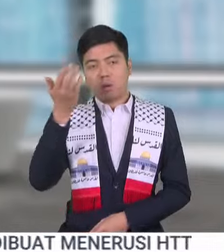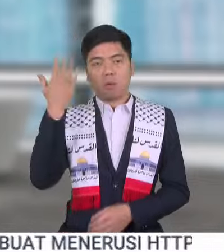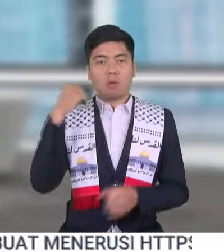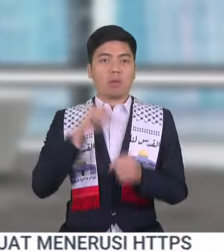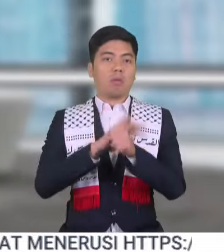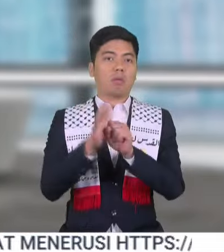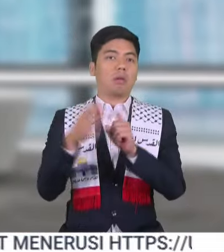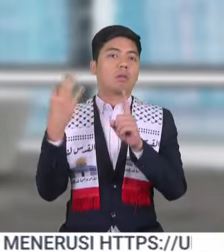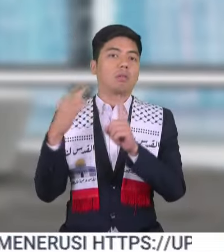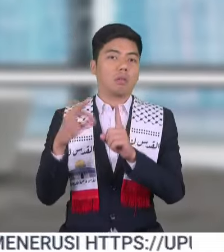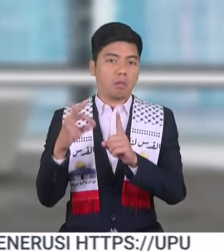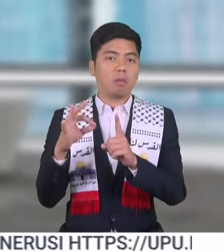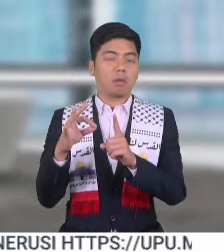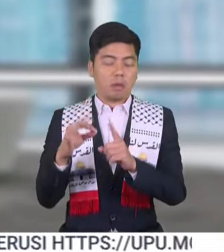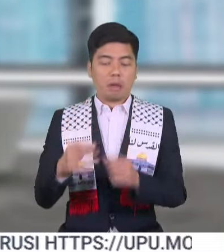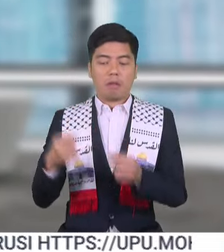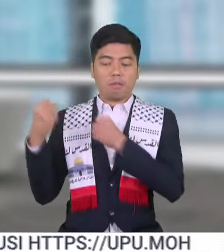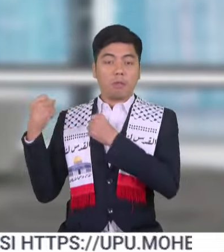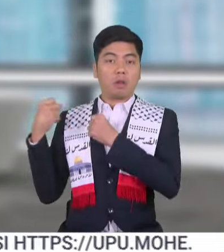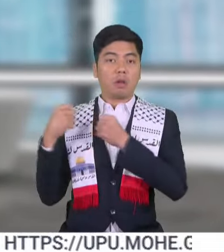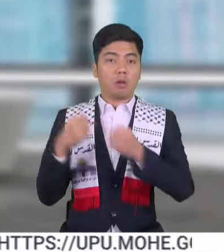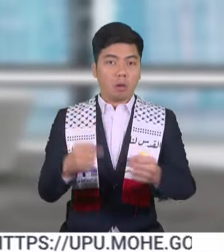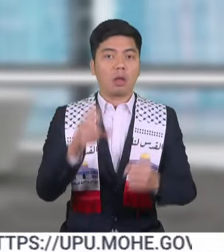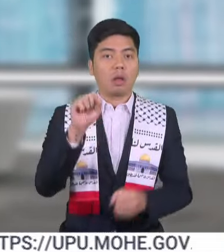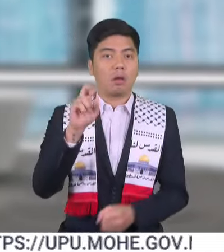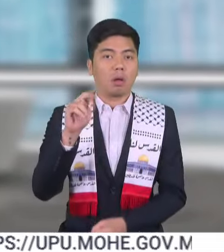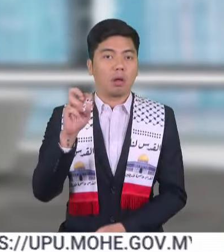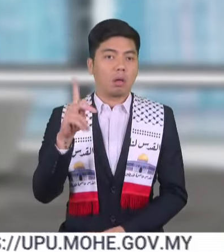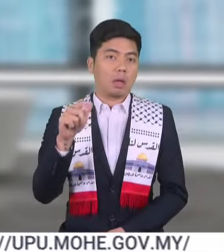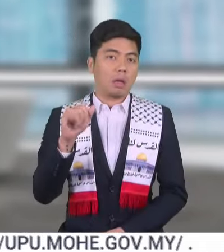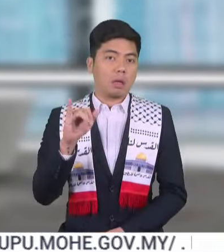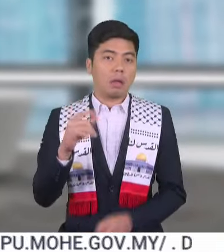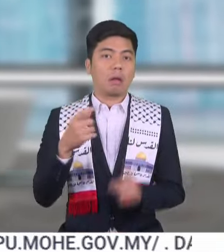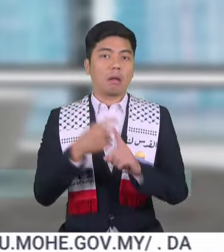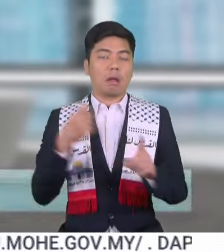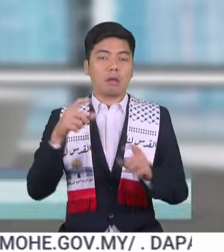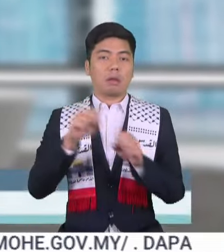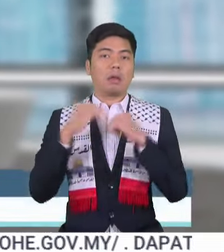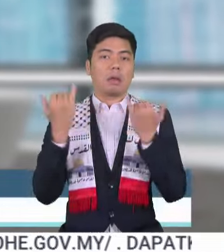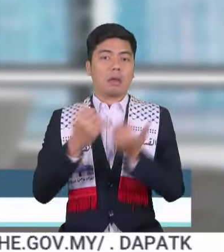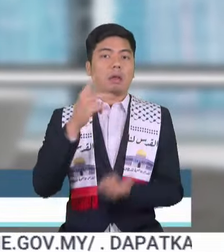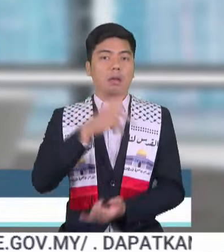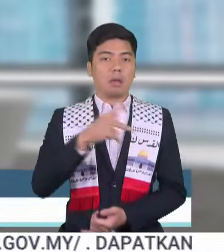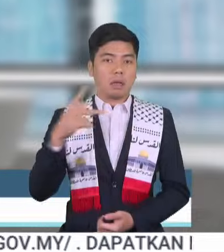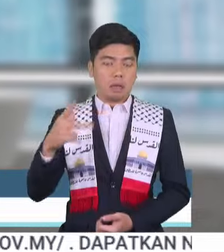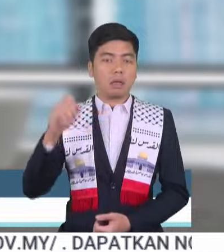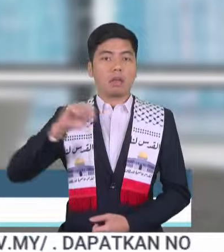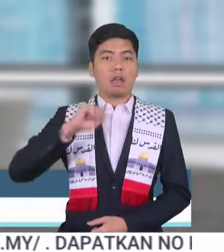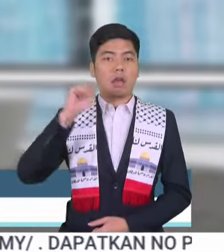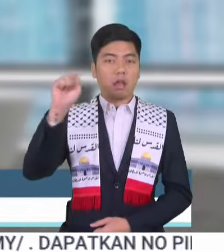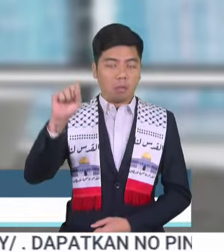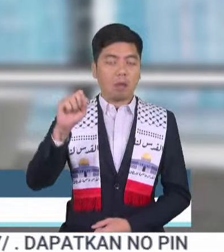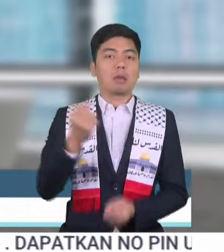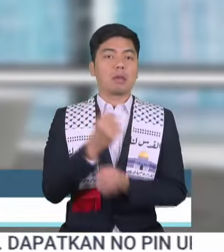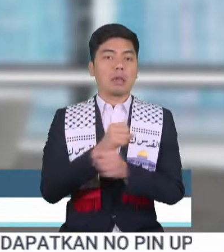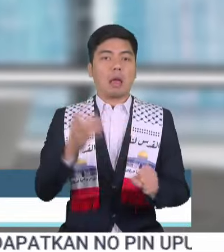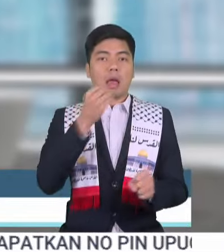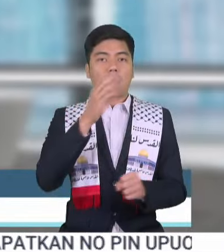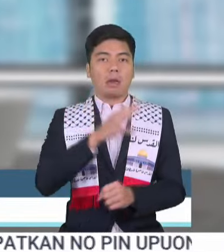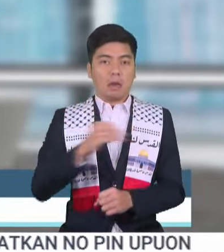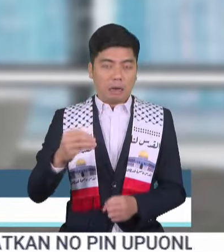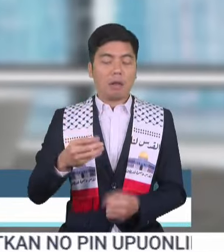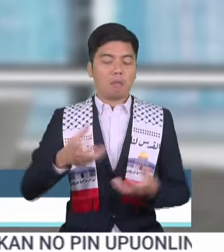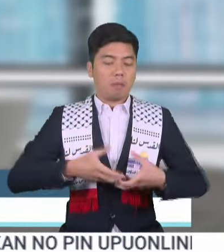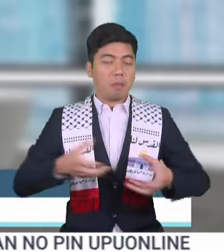wabak COVID-19. Drive-thru Sungai diperkenalkan sebuah syarikat swasta di Kota Kinabalu, Sabah dengan menyedia dan mengedar juadah